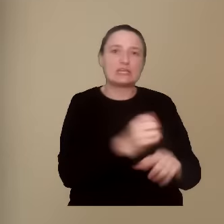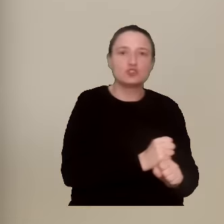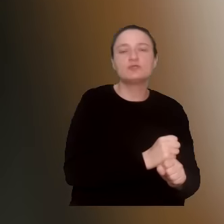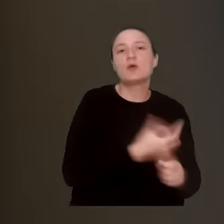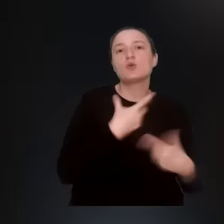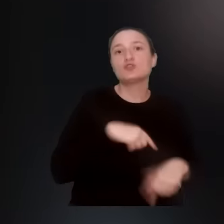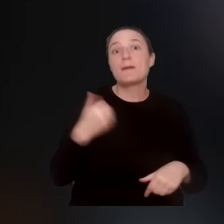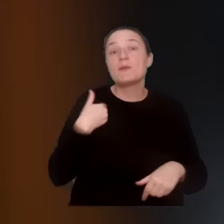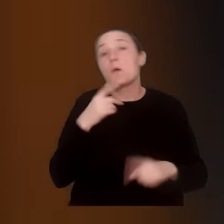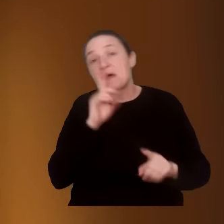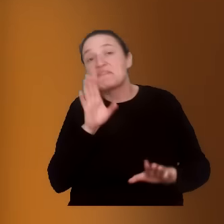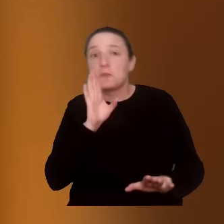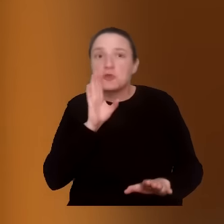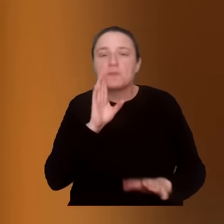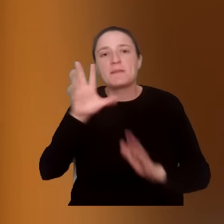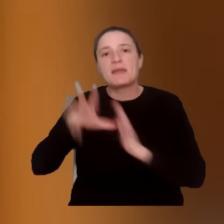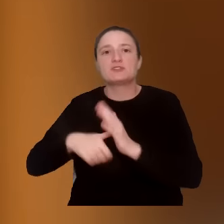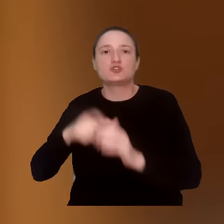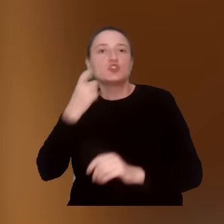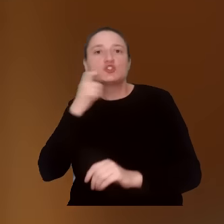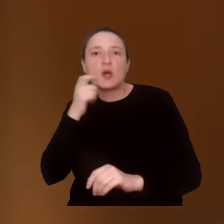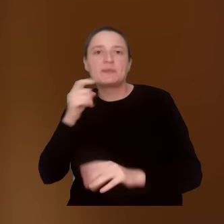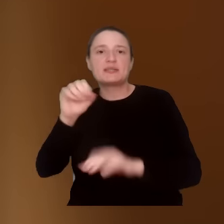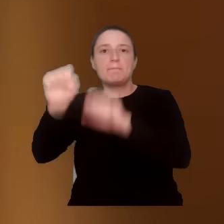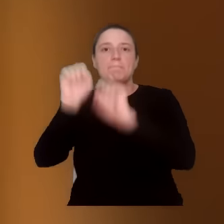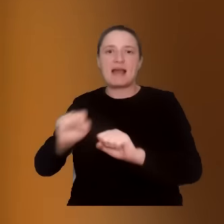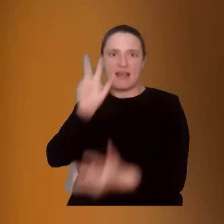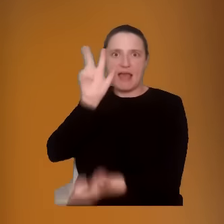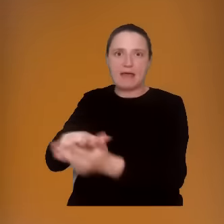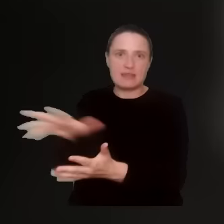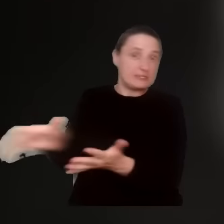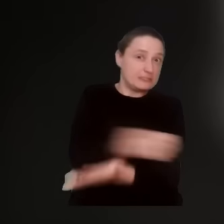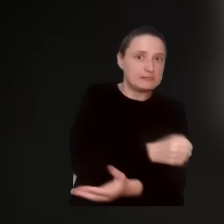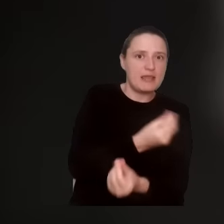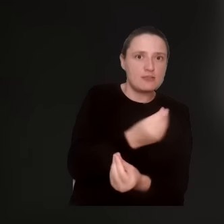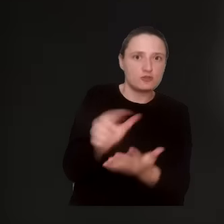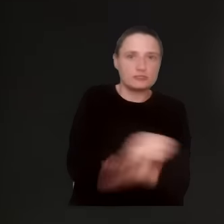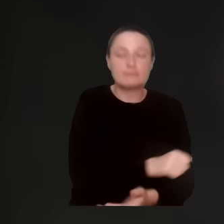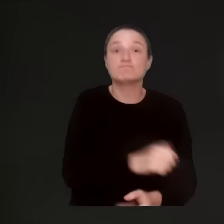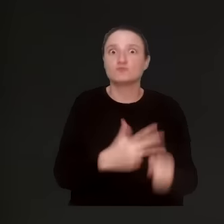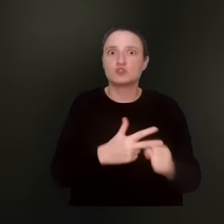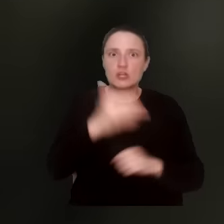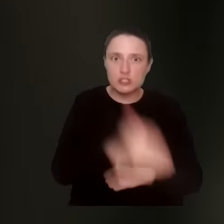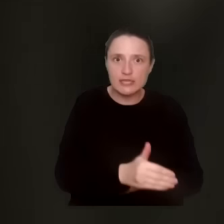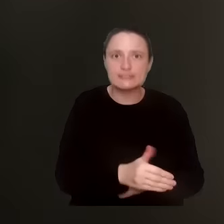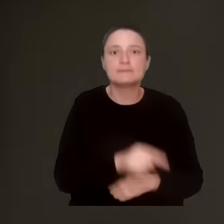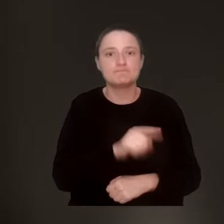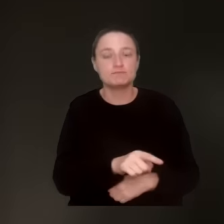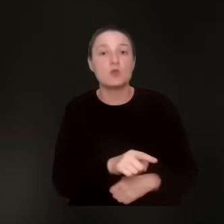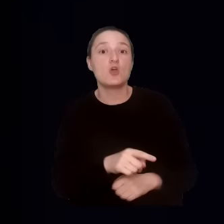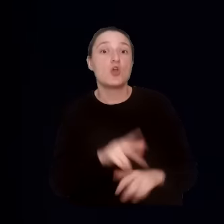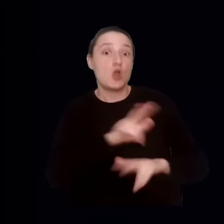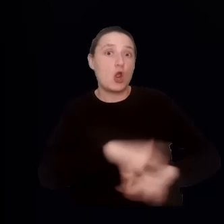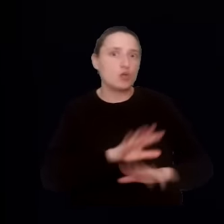gotówki. Zabrał blisko 30 tysięcy złotych i uciekł. Funkcjonariusze ustalili jego tożsamość i zatrzymali w domu rodzinnym w Warmińsko-Mazurskiem. Mężczyzna